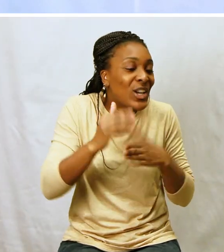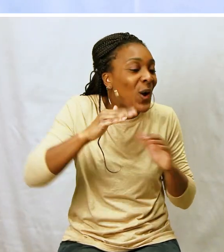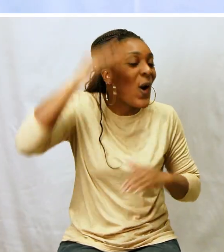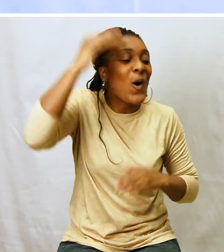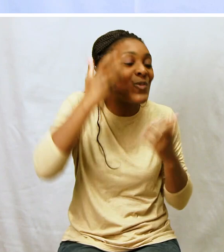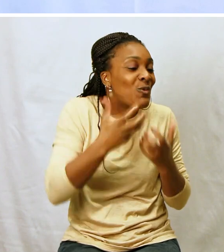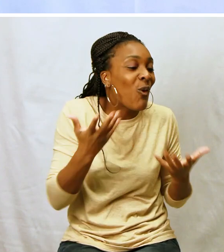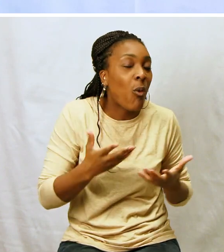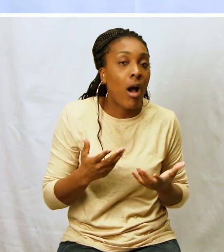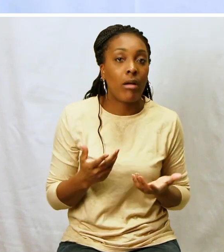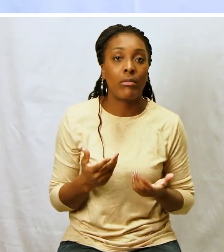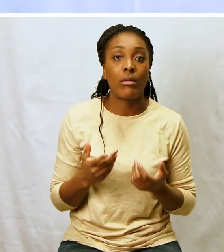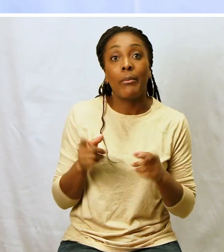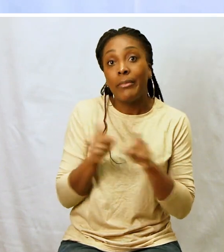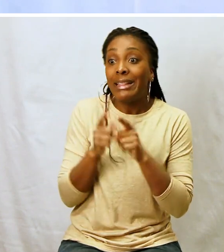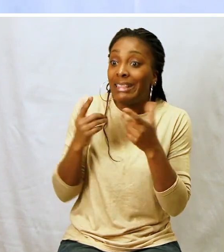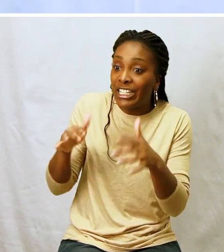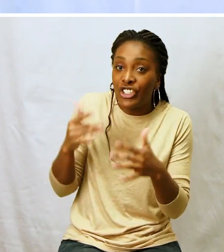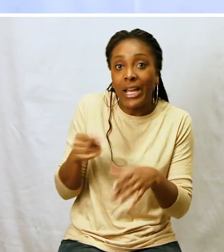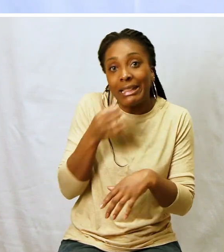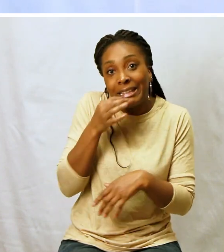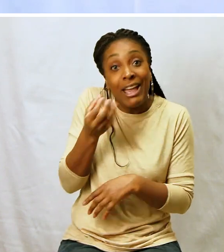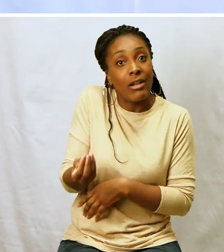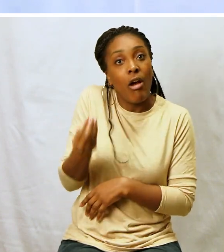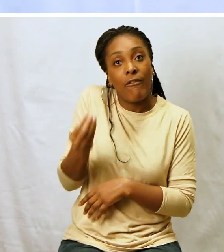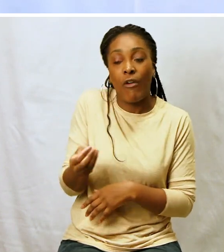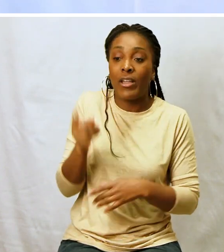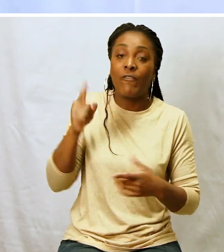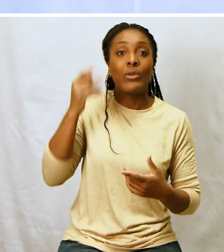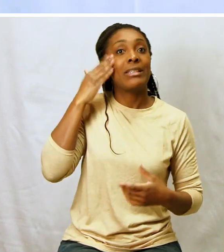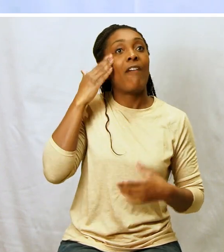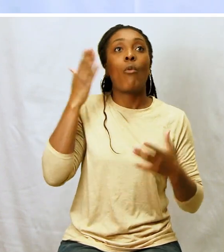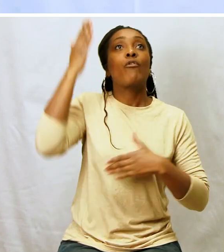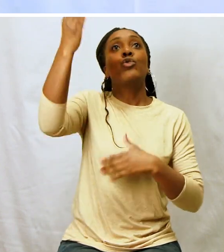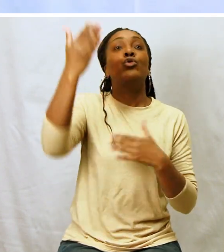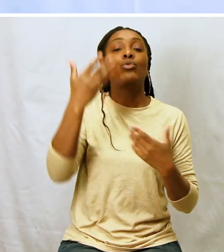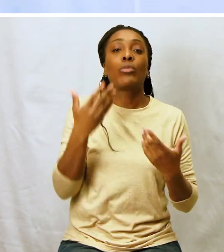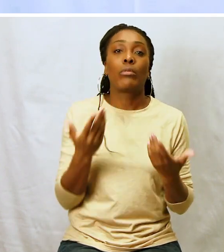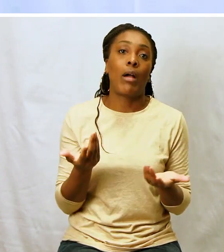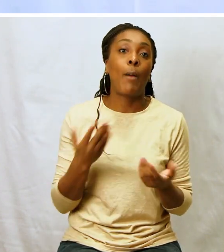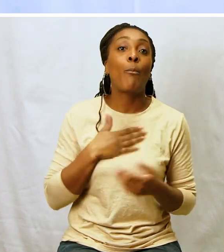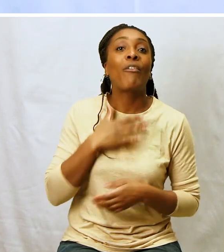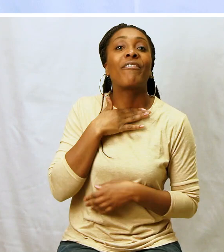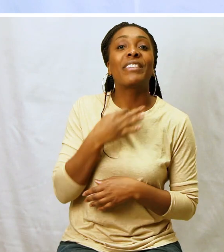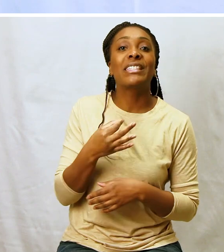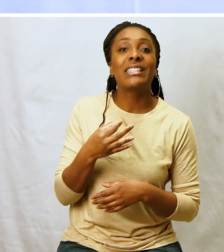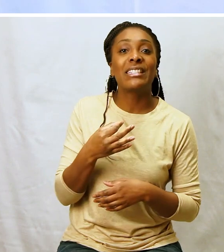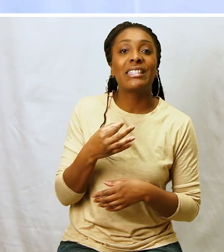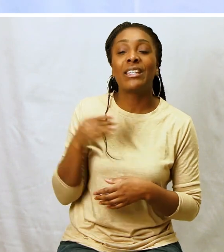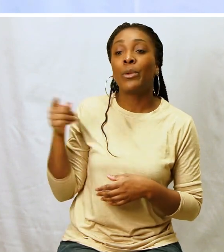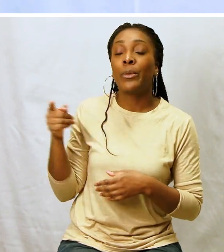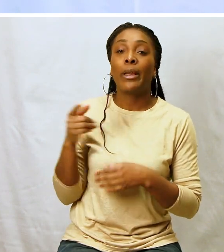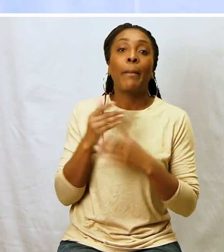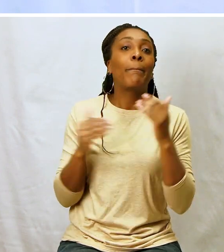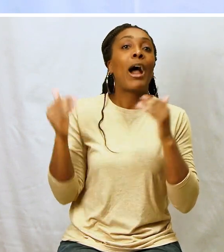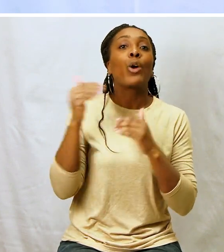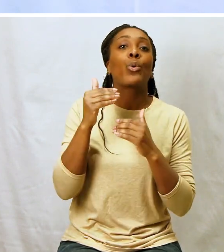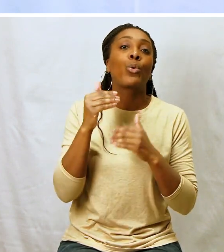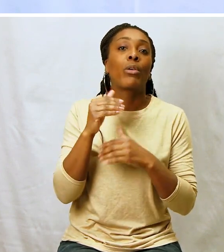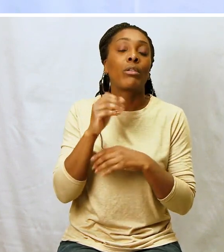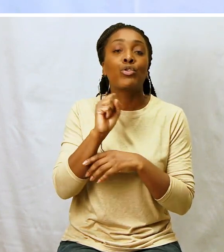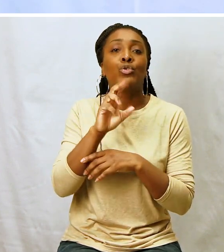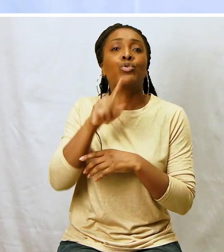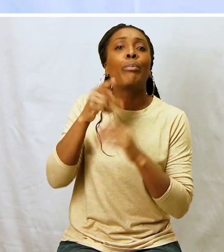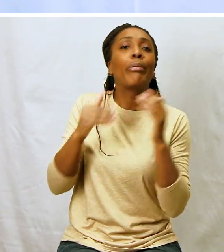aux enfants, il faut que tu te projettes en avant, il faut que tu saches d'avance. Moi, je vois mon fils, il est en train de faire Parcoursup et il se prend la tête à